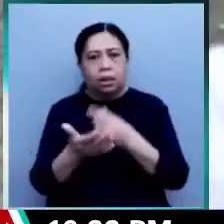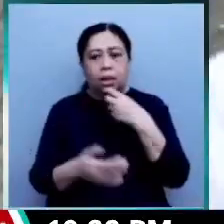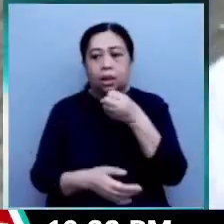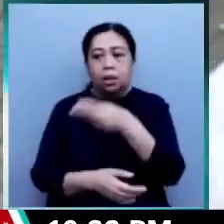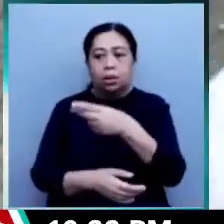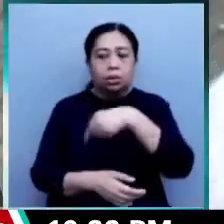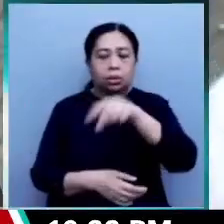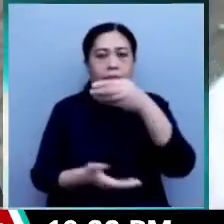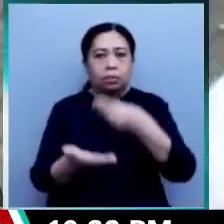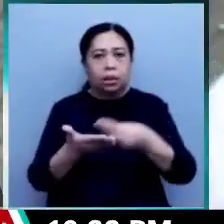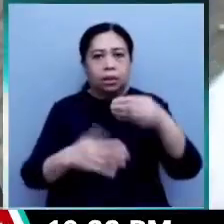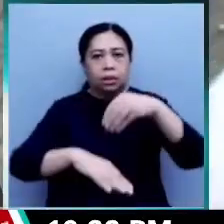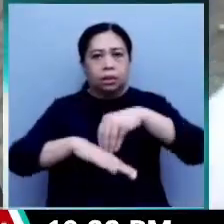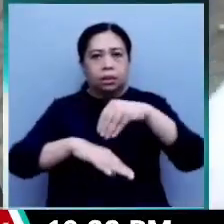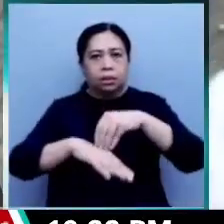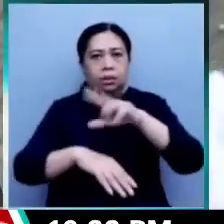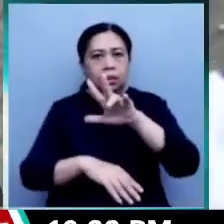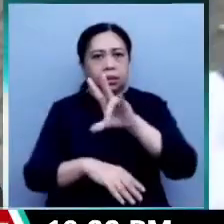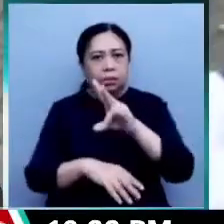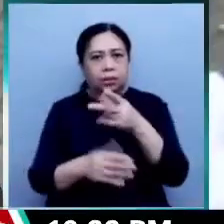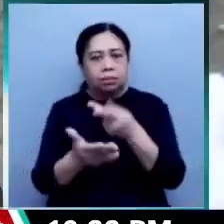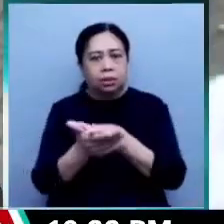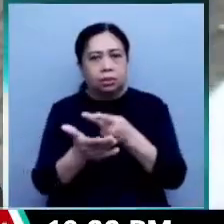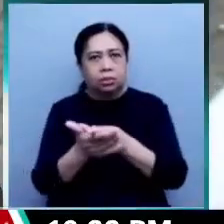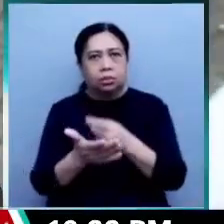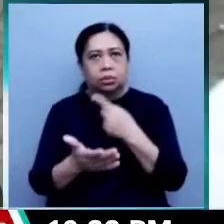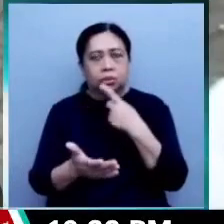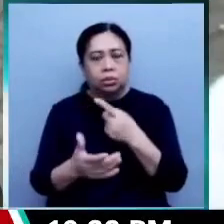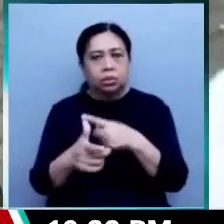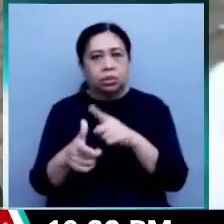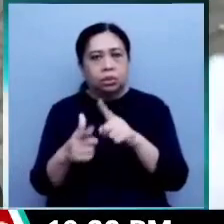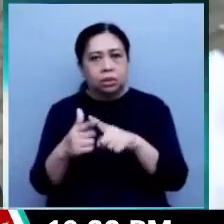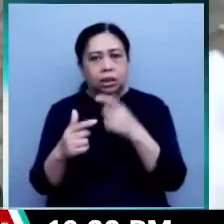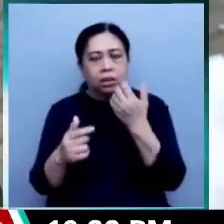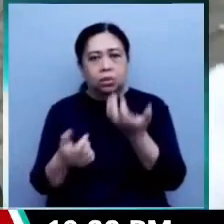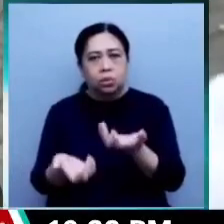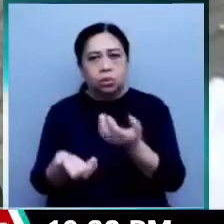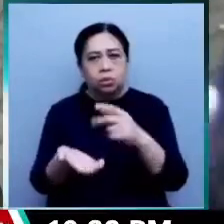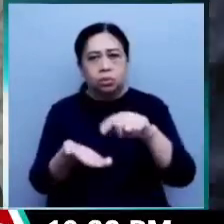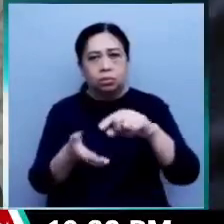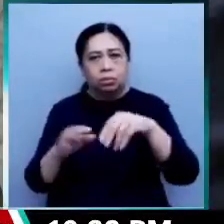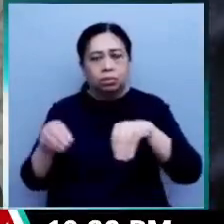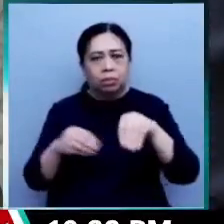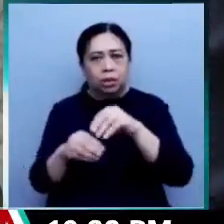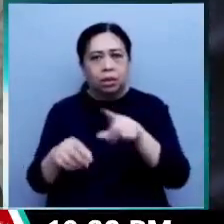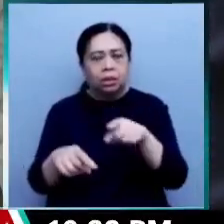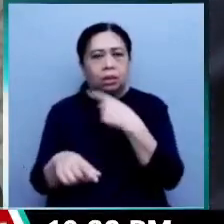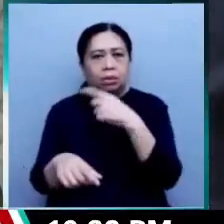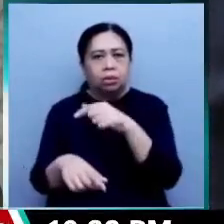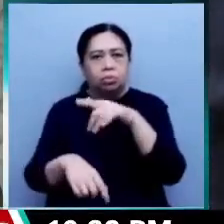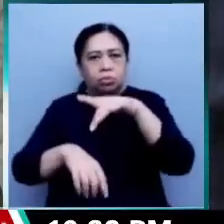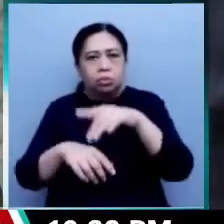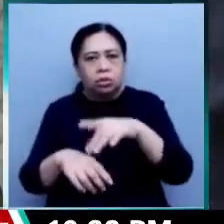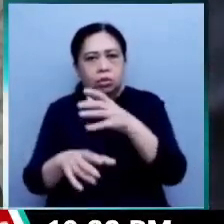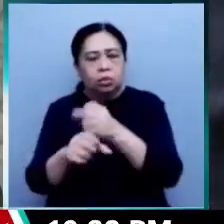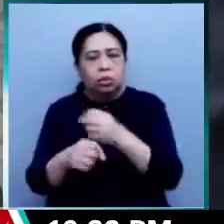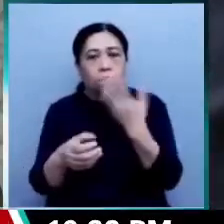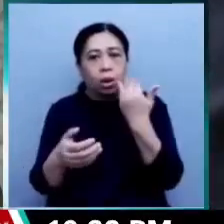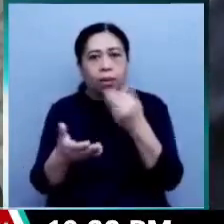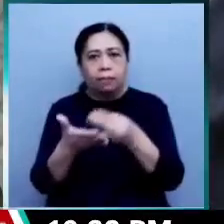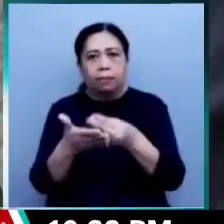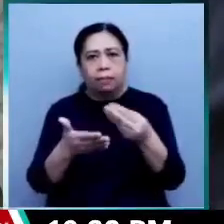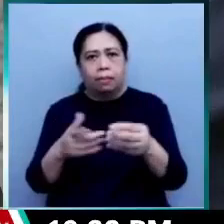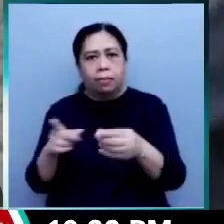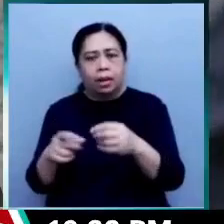ph7 daw ang dala niyang pera pagkatos daw yung sukli Pinakialaman daw po niya dahil ibibili daw sana niya ng